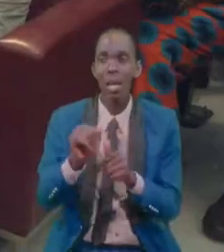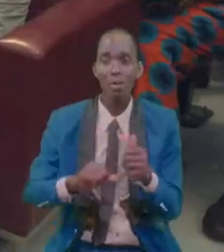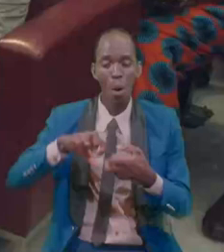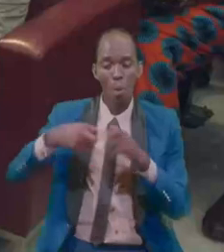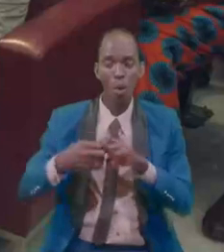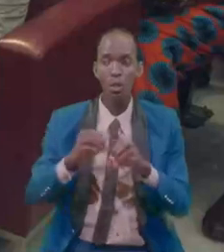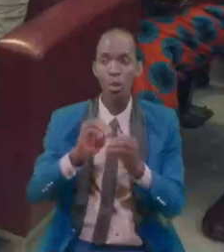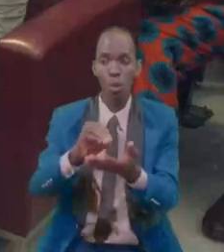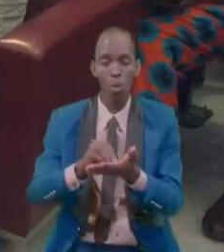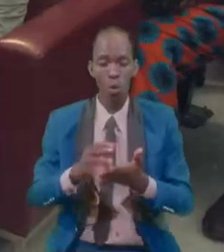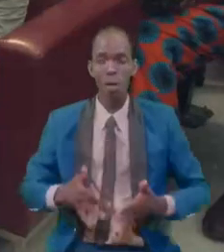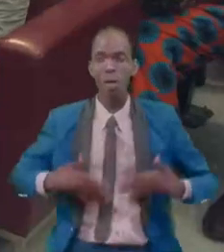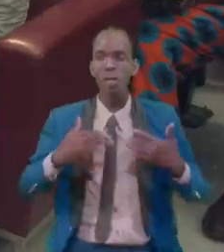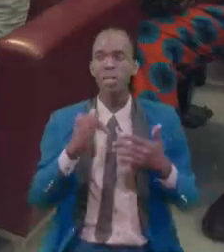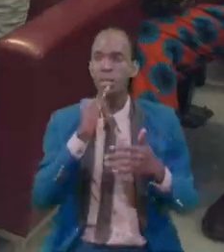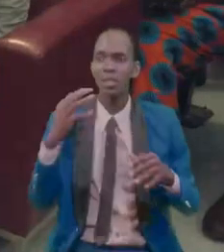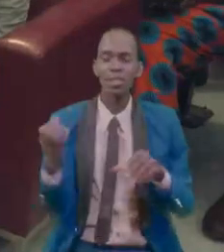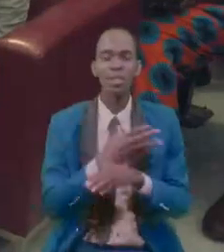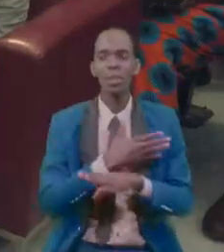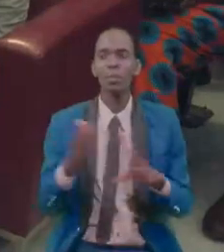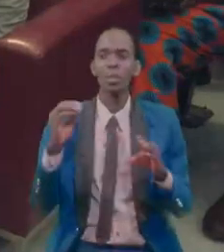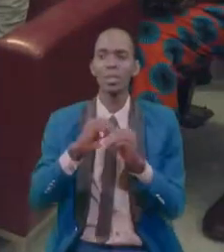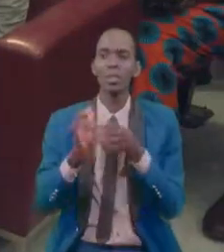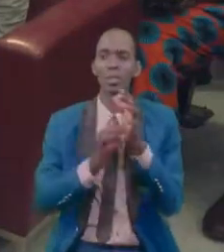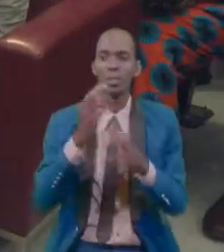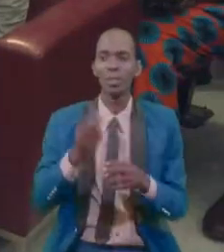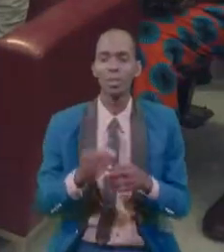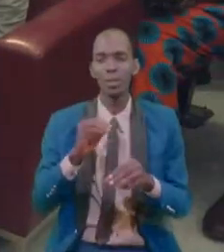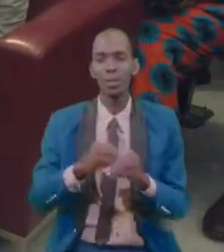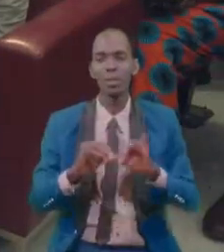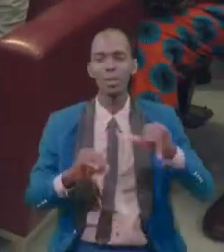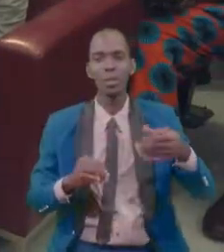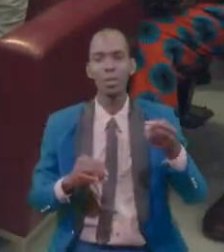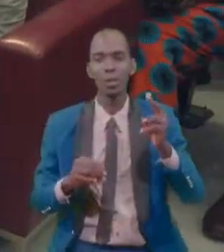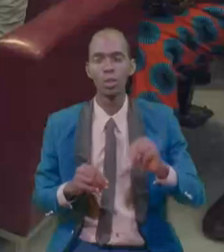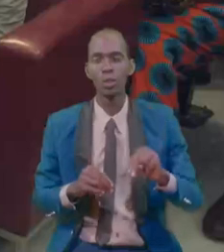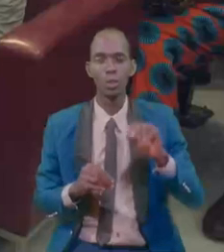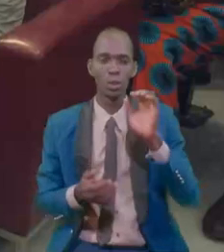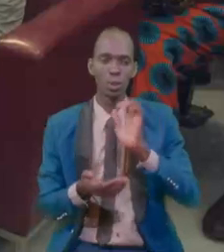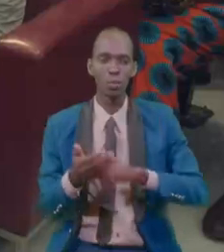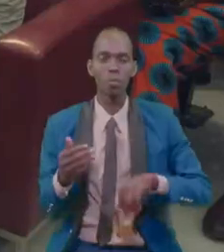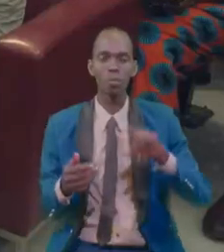votre vie est ôté au nom de Jésus-Christ. Jean 21-25,